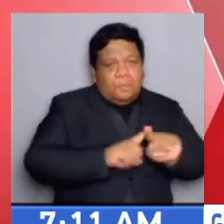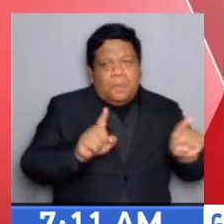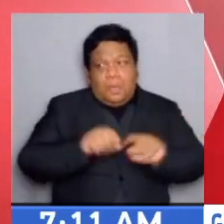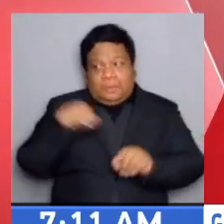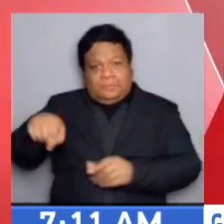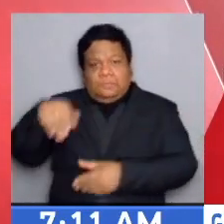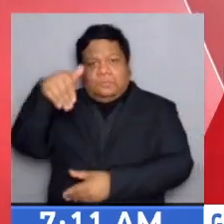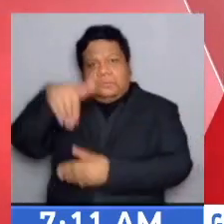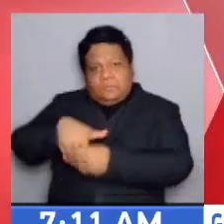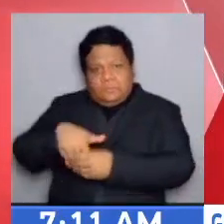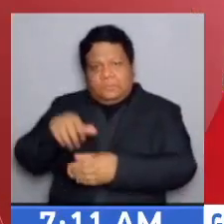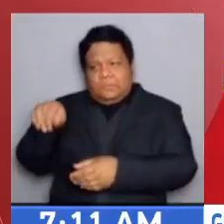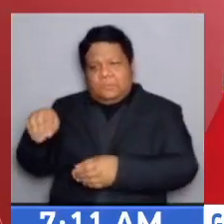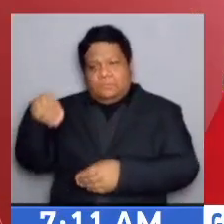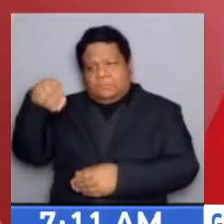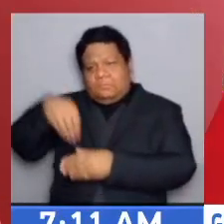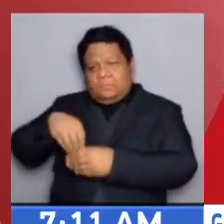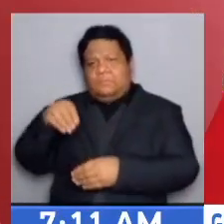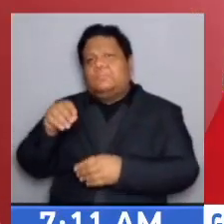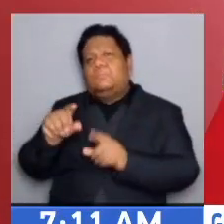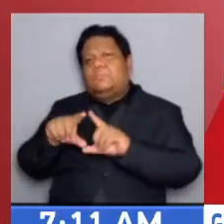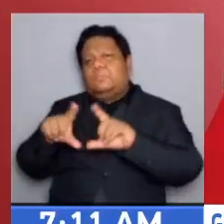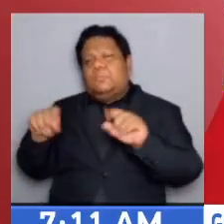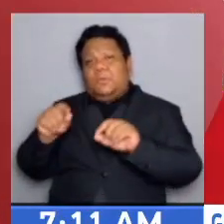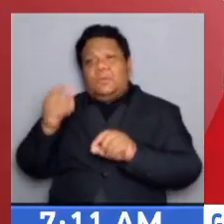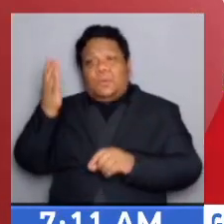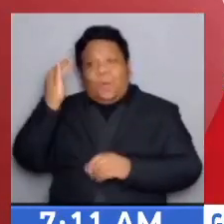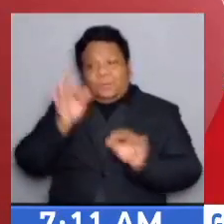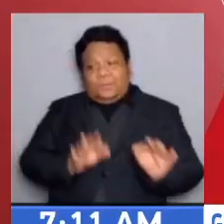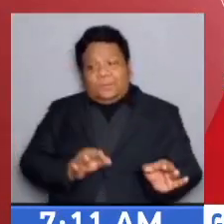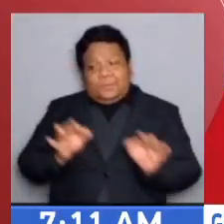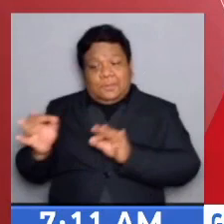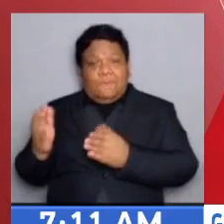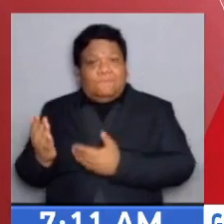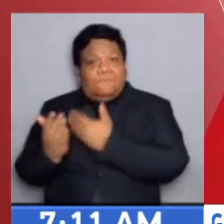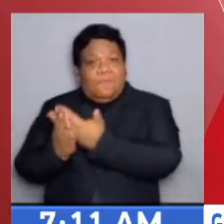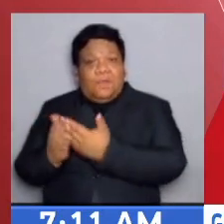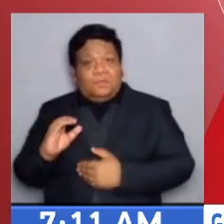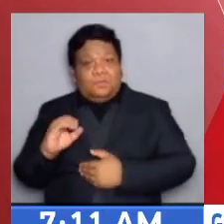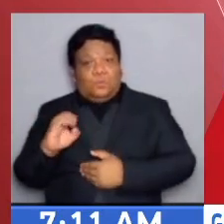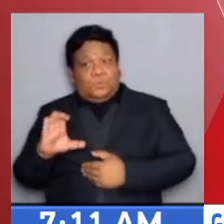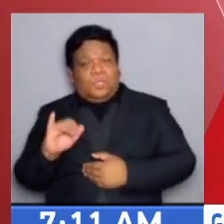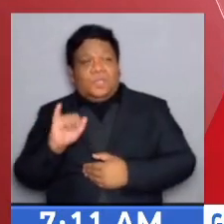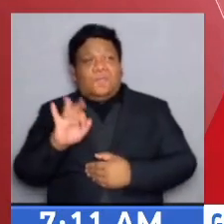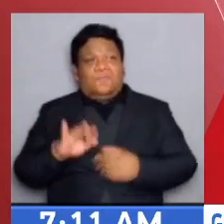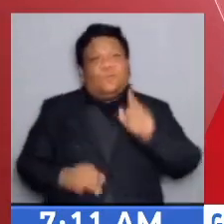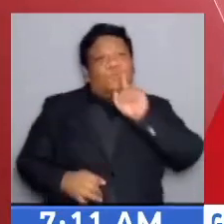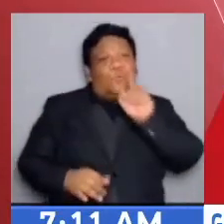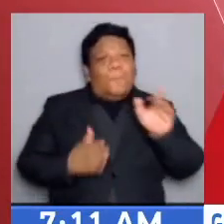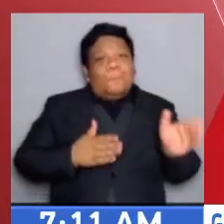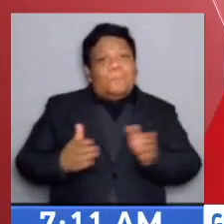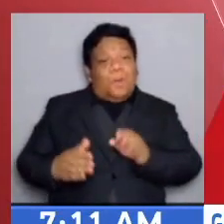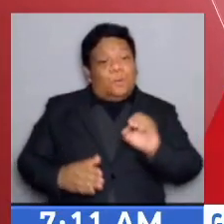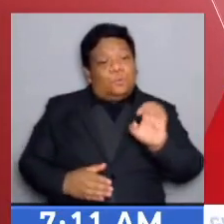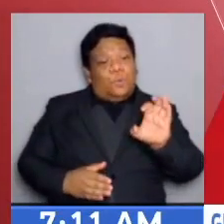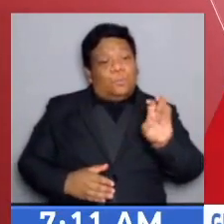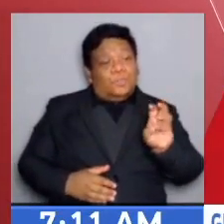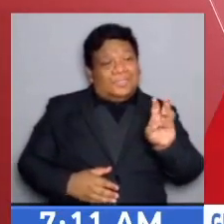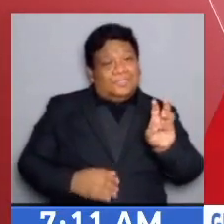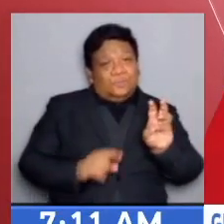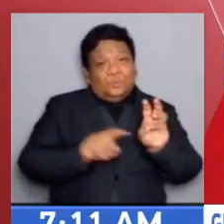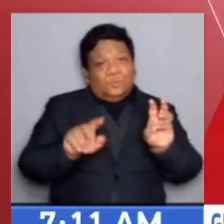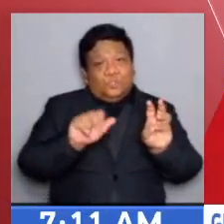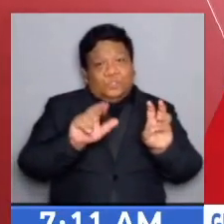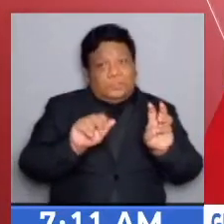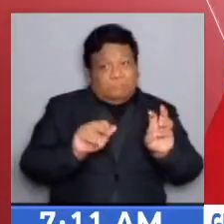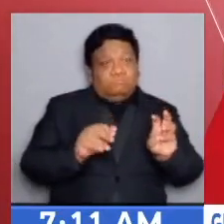ng certificates of candidacy sapagkat kung yan ay natuloy, itong October 6 right. to 13 na filing natin, tapos wala pang batas, ay nagkaalaman na po